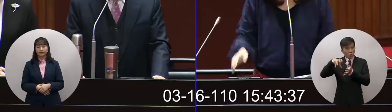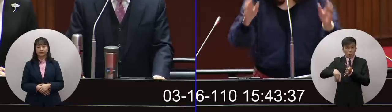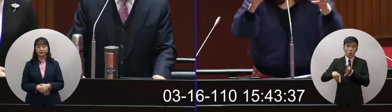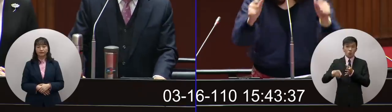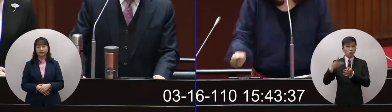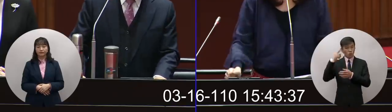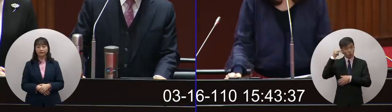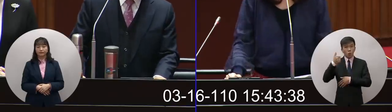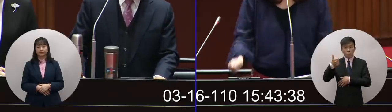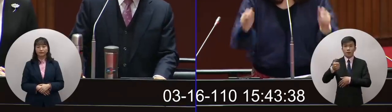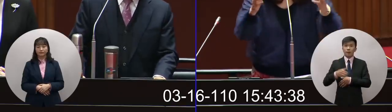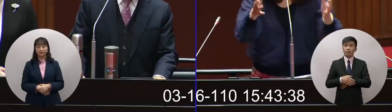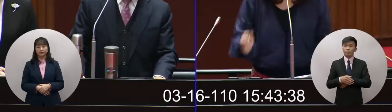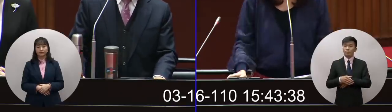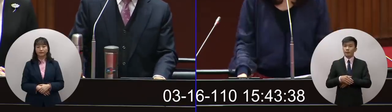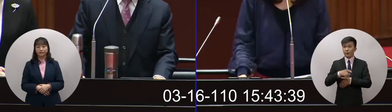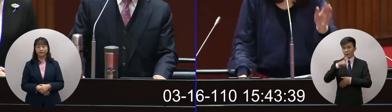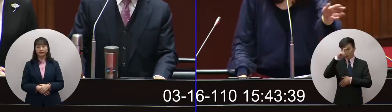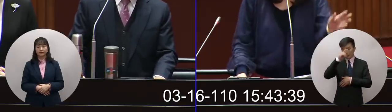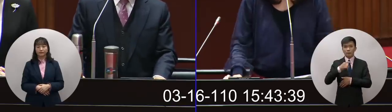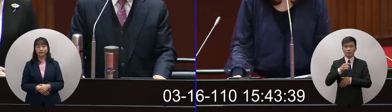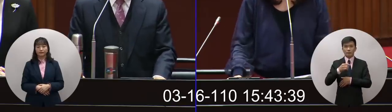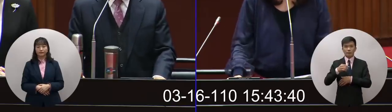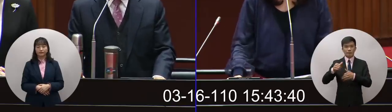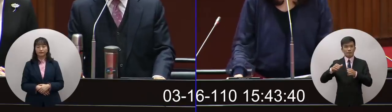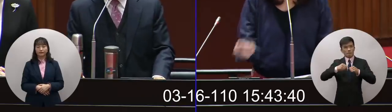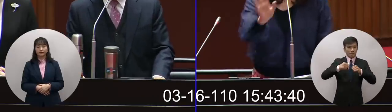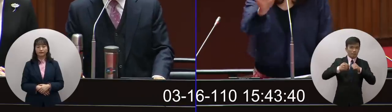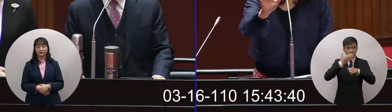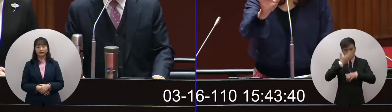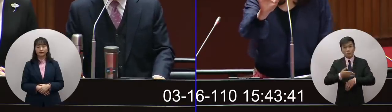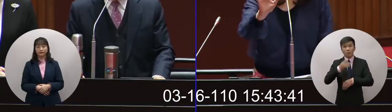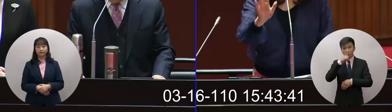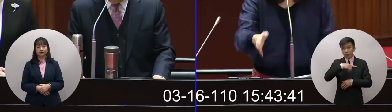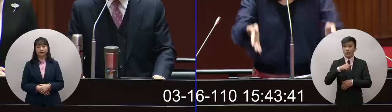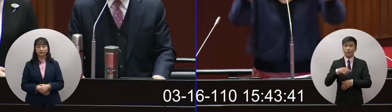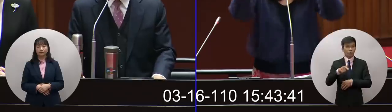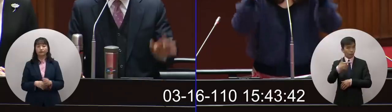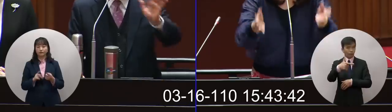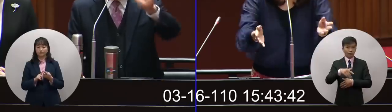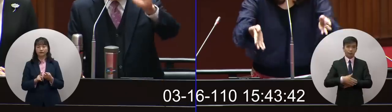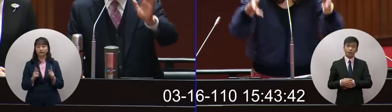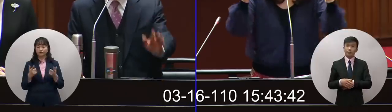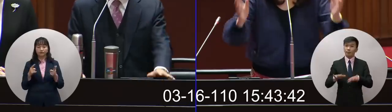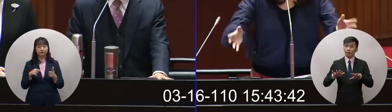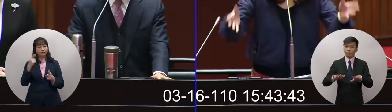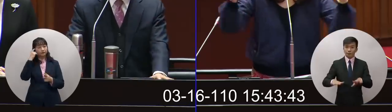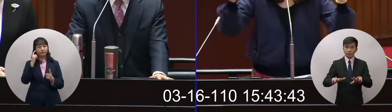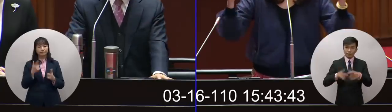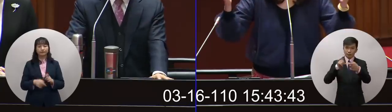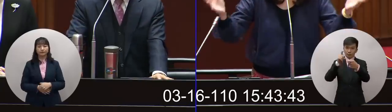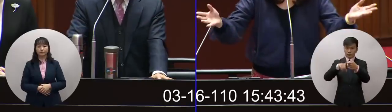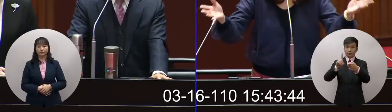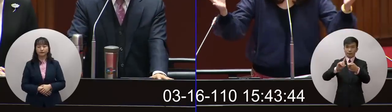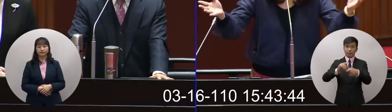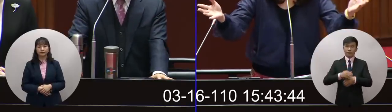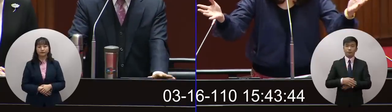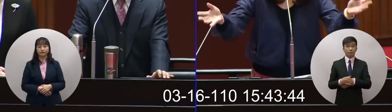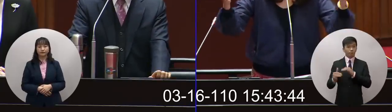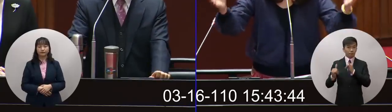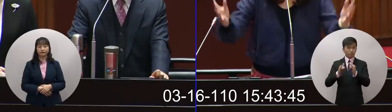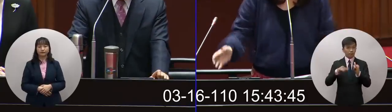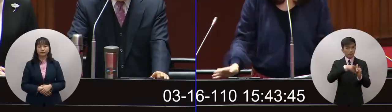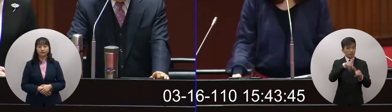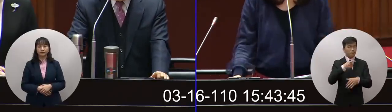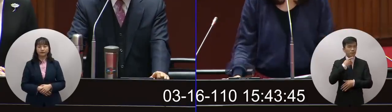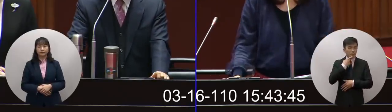很好，为了面子，为了不能输，所以不准备替代方案，我觉得不是的。 对， 今天是因为 人民提出来